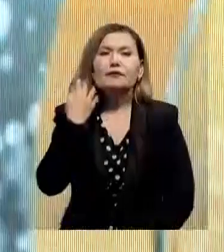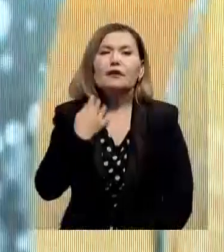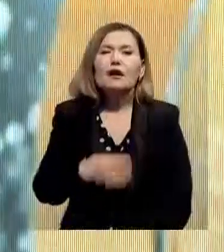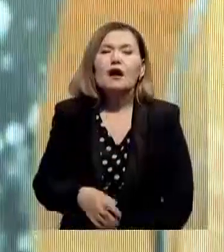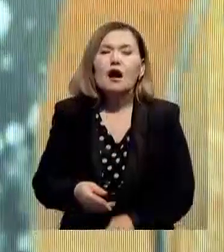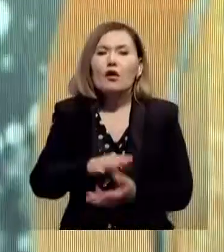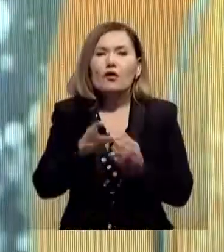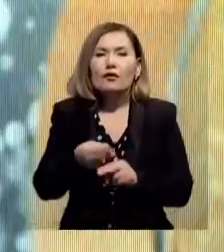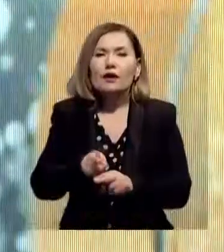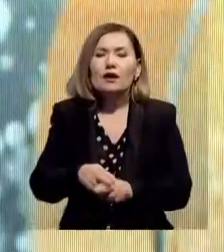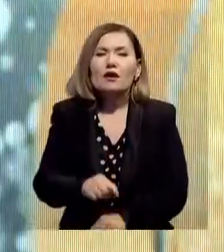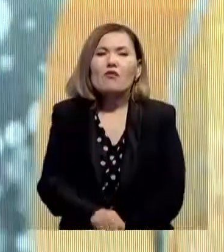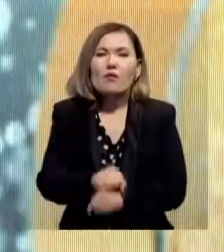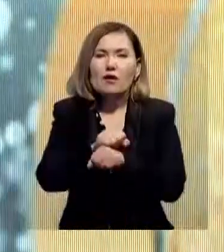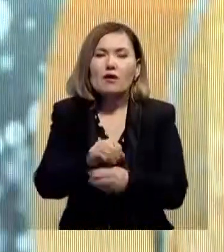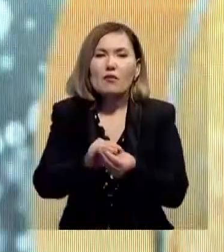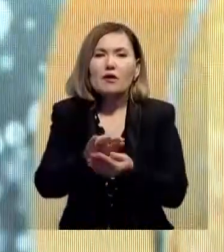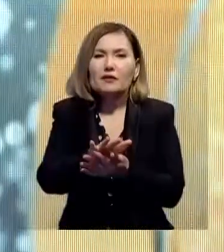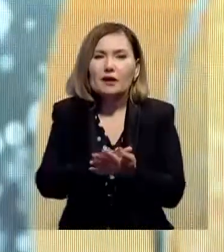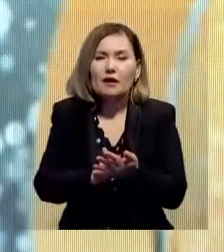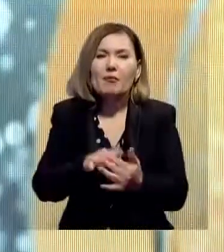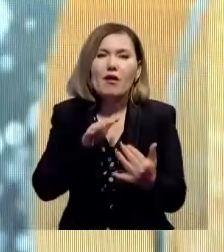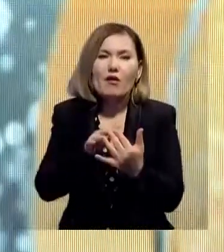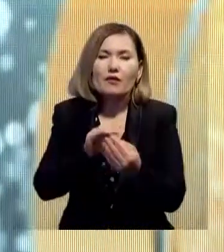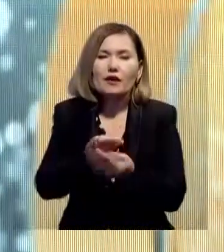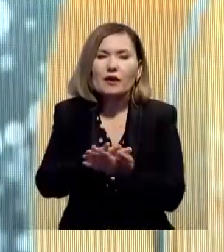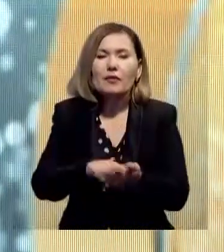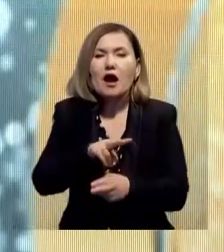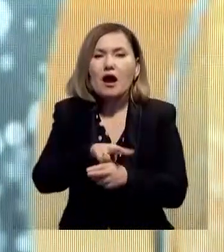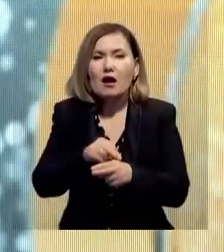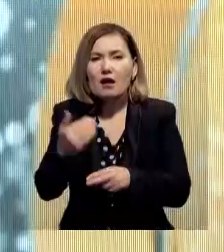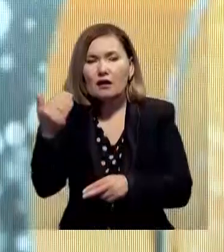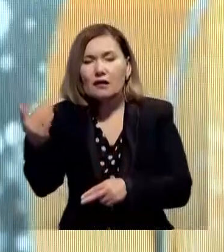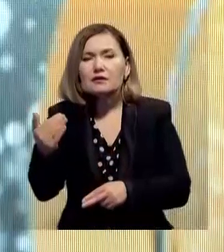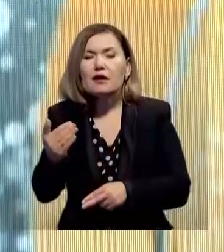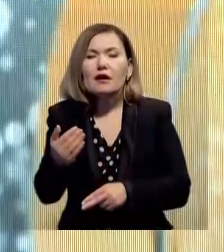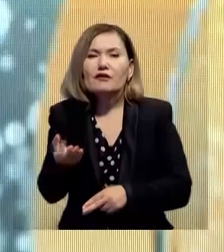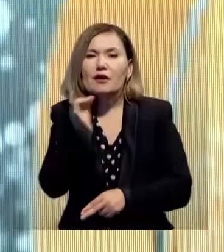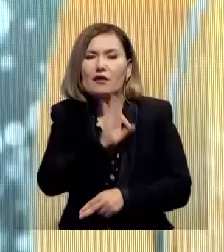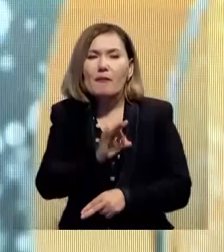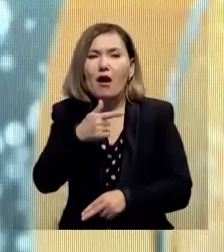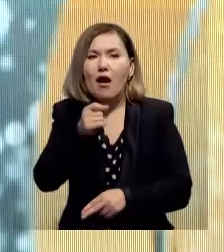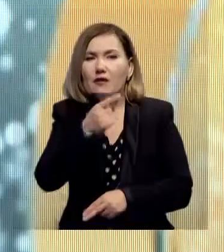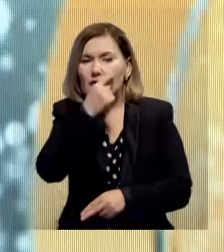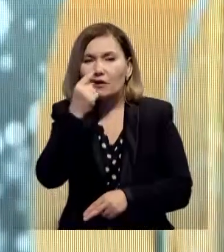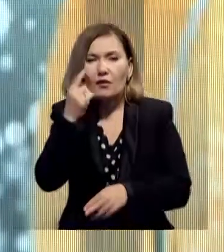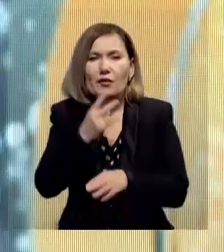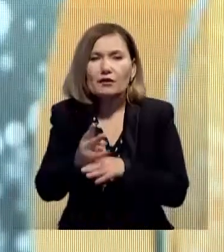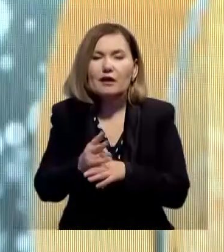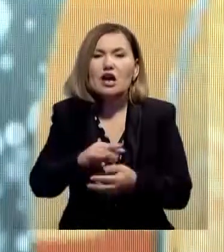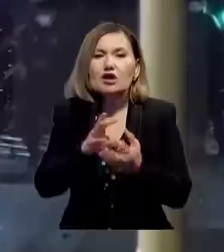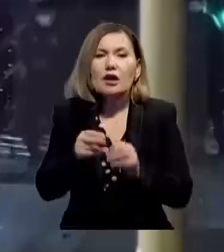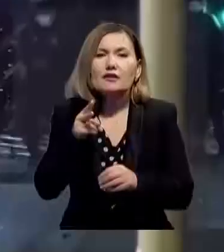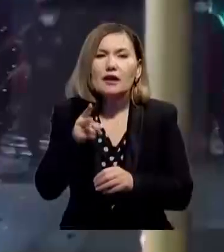Көп жерде ереуілдердің соңы тәртіпсіздікке және қақтығысқа ұласты. Полиция көзден жас ағызатын газ шашуға мәжбүр болған. Жалпы 2000 көлік